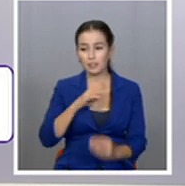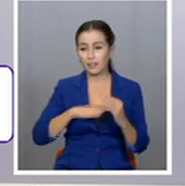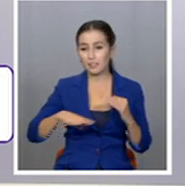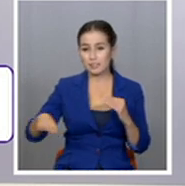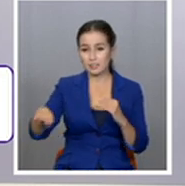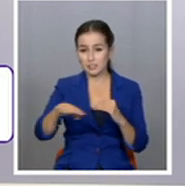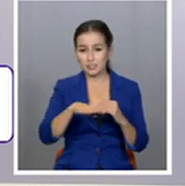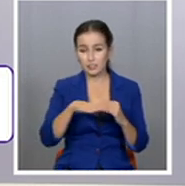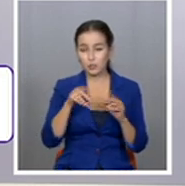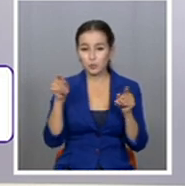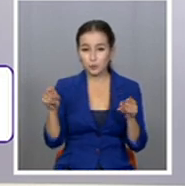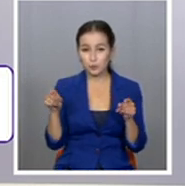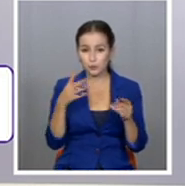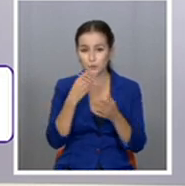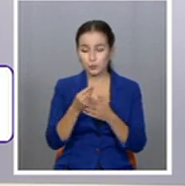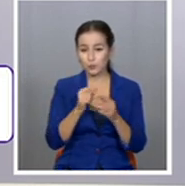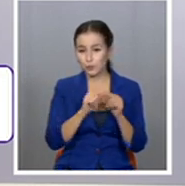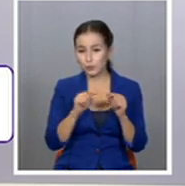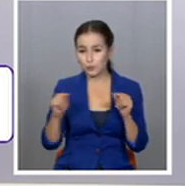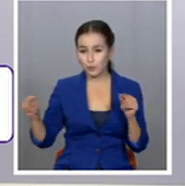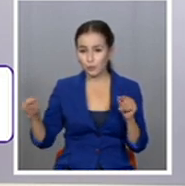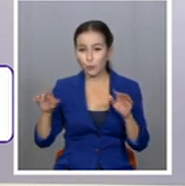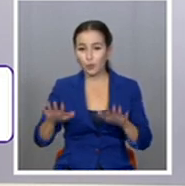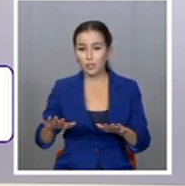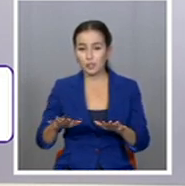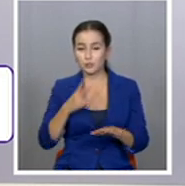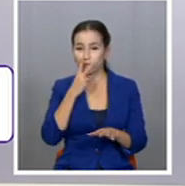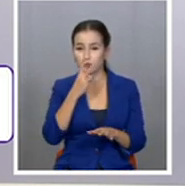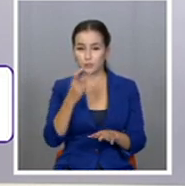мен жазықтықтың орналасуын қарастырайық.